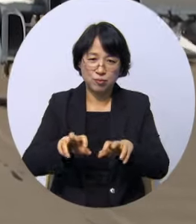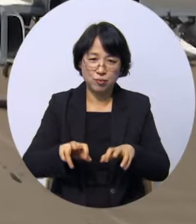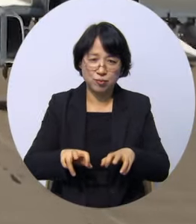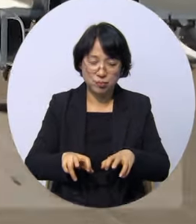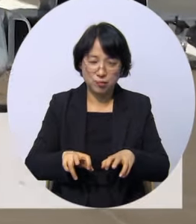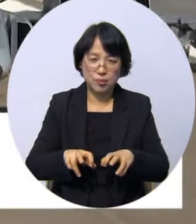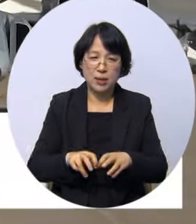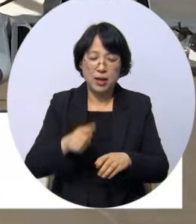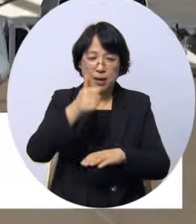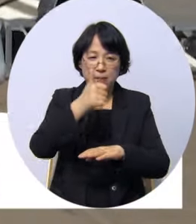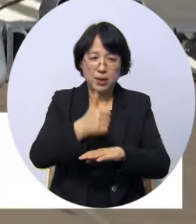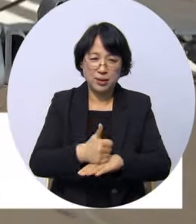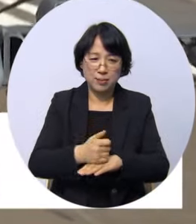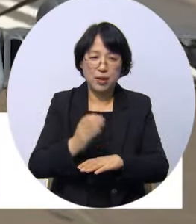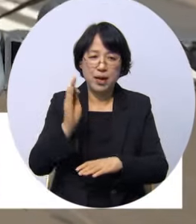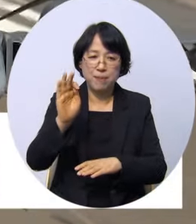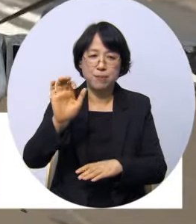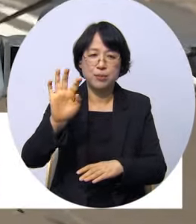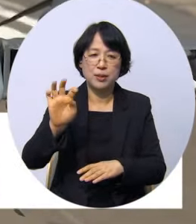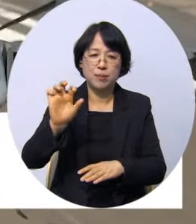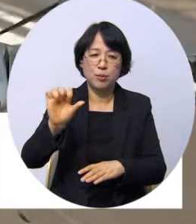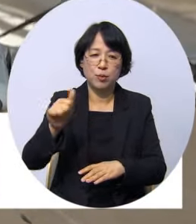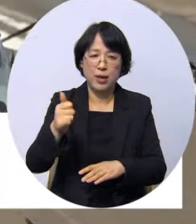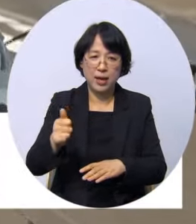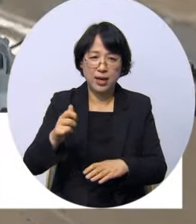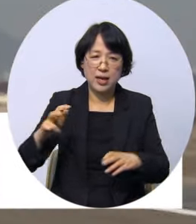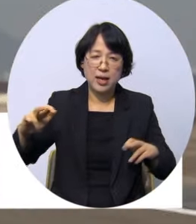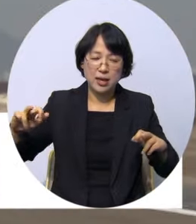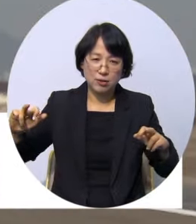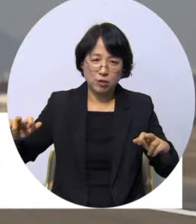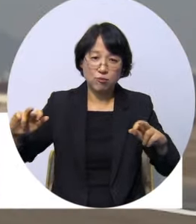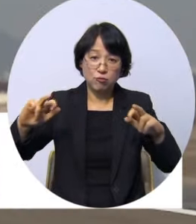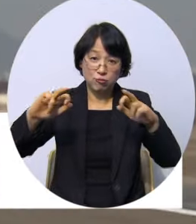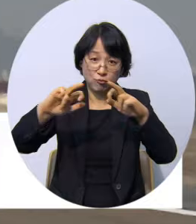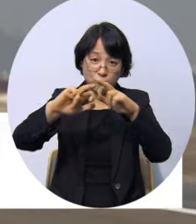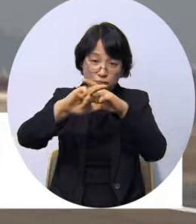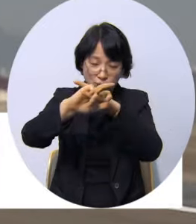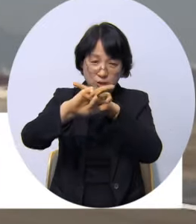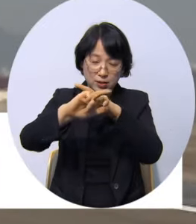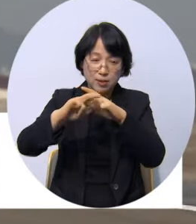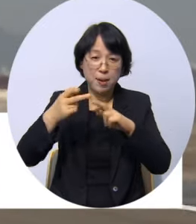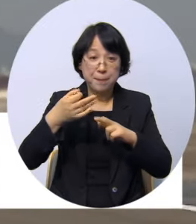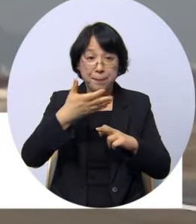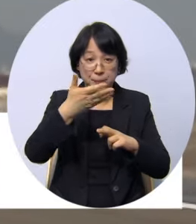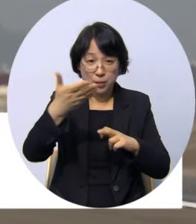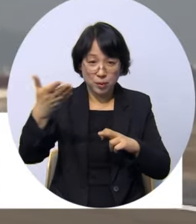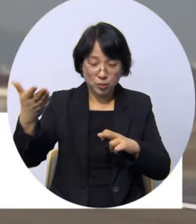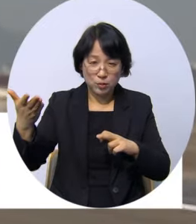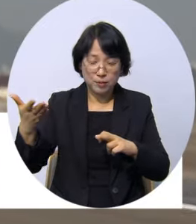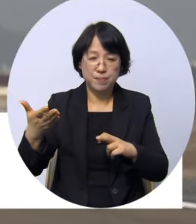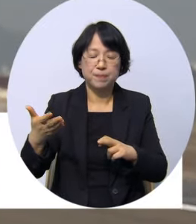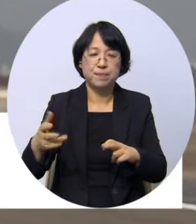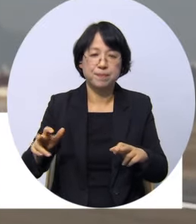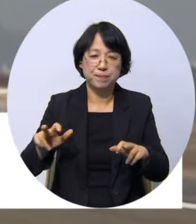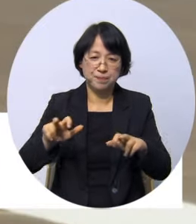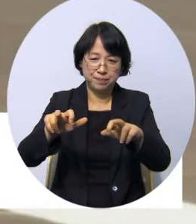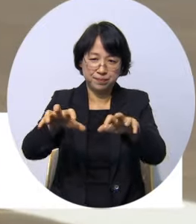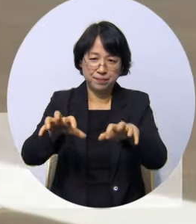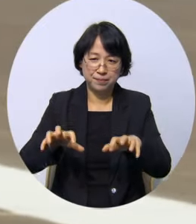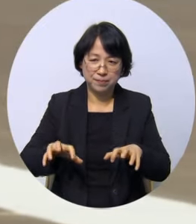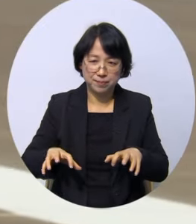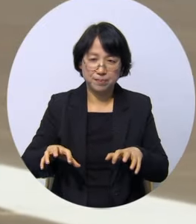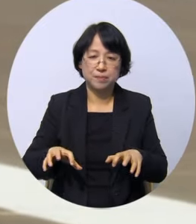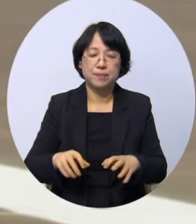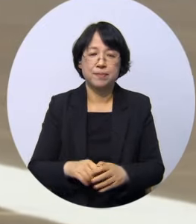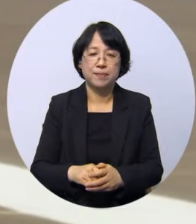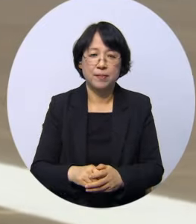f35a 전투기 두대가 저공 비행으로 상공을 통과하며 훈련의 정점을 찍고 대형에 합류했습니다